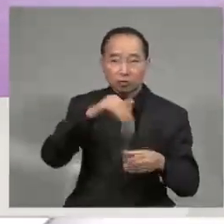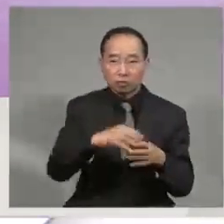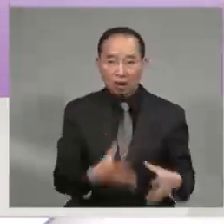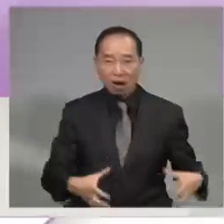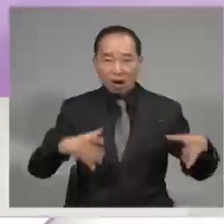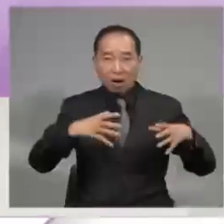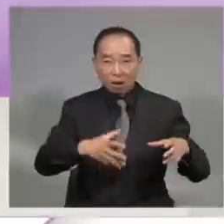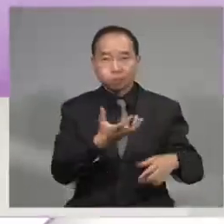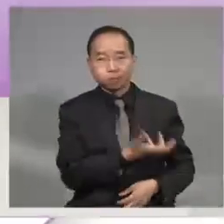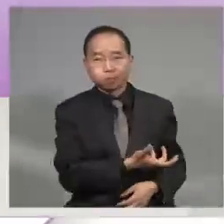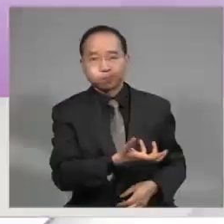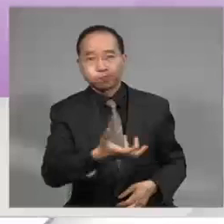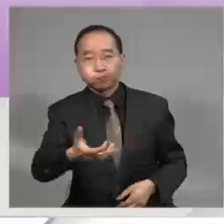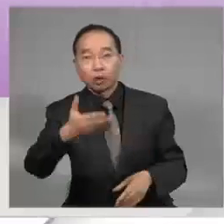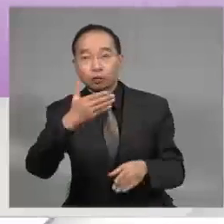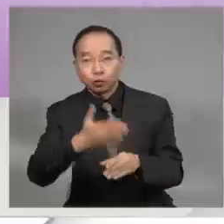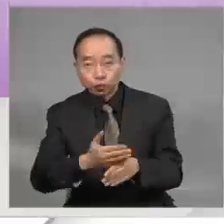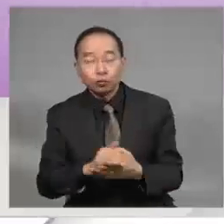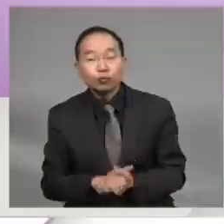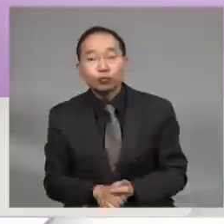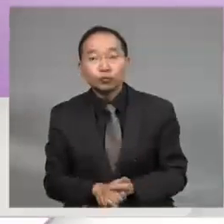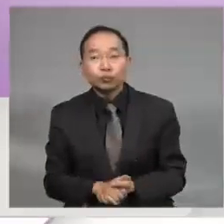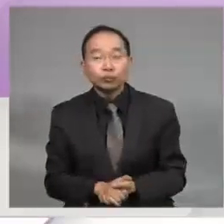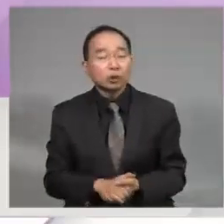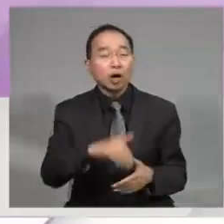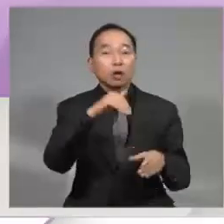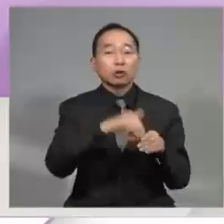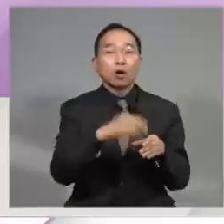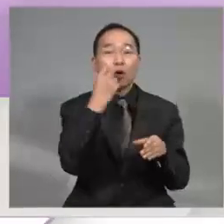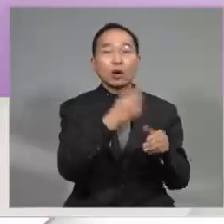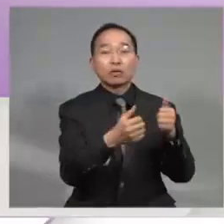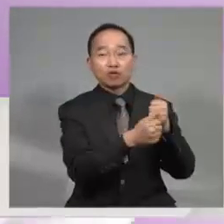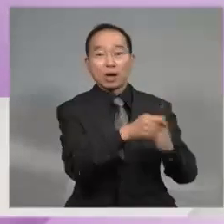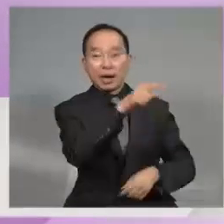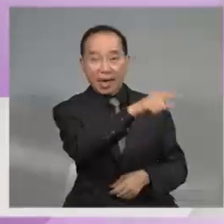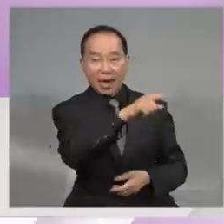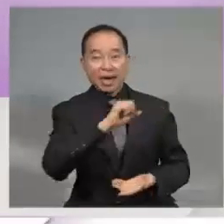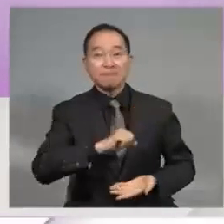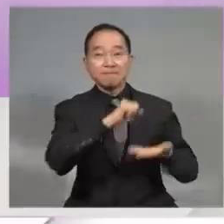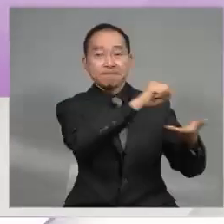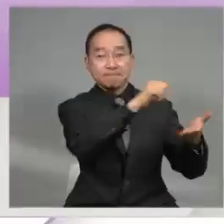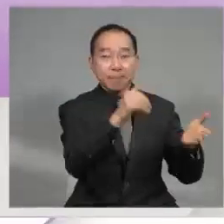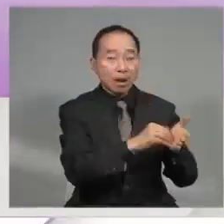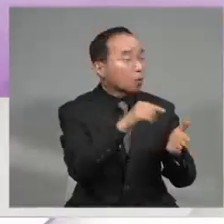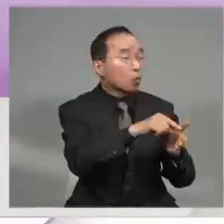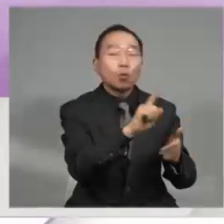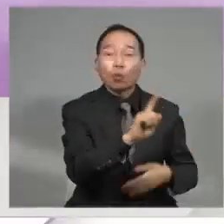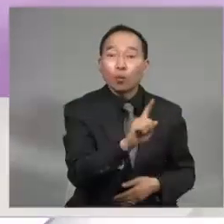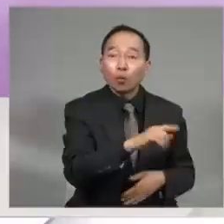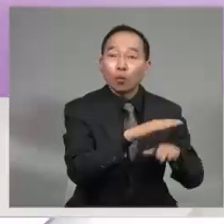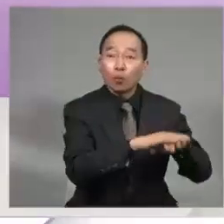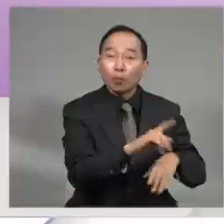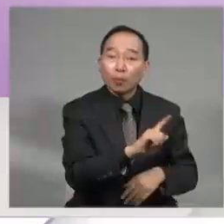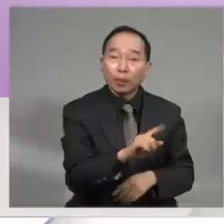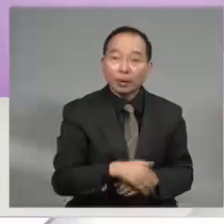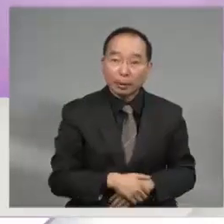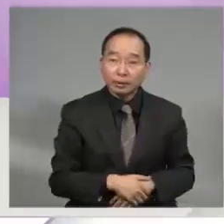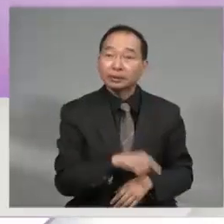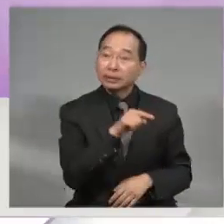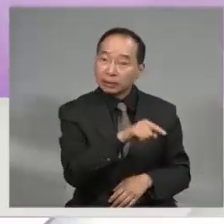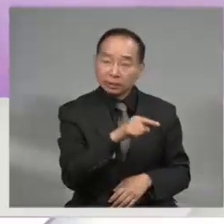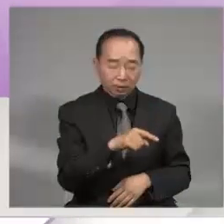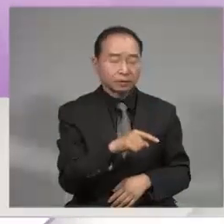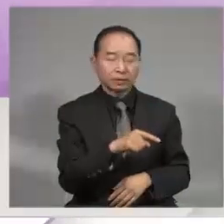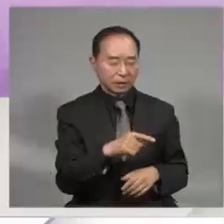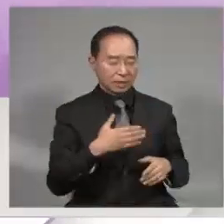우체국이나 뭐 선관위로 이제 이송이 된 투표지들은 어떻게 보관이 되는 건가요? 네, 우선 관내 사전 투표함 같은